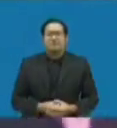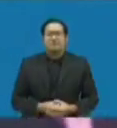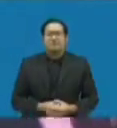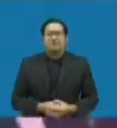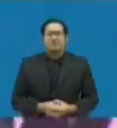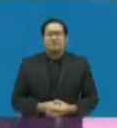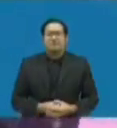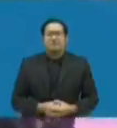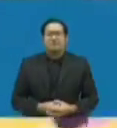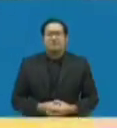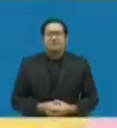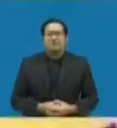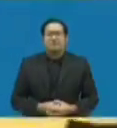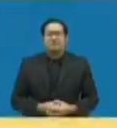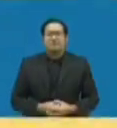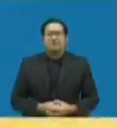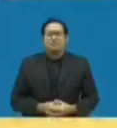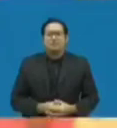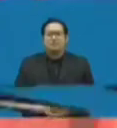Hai